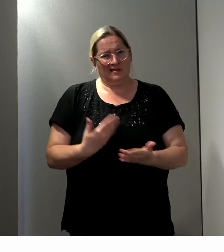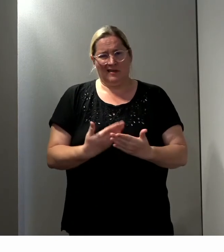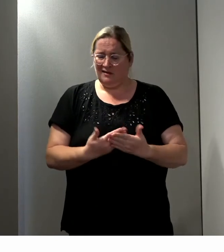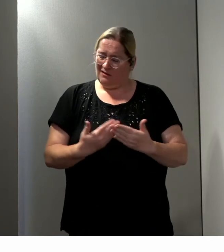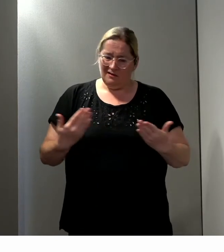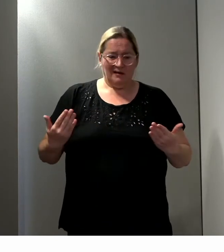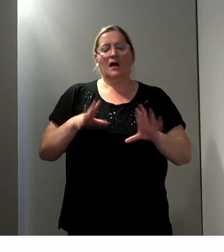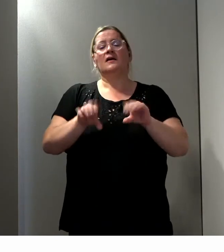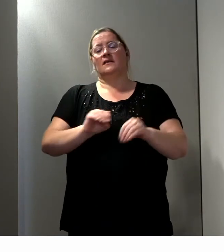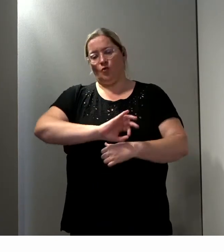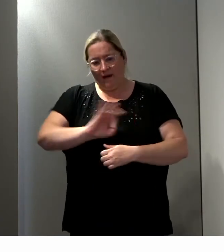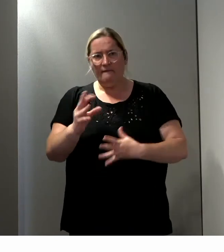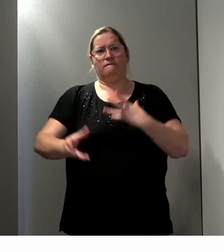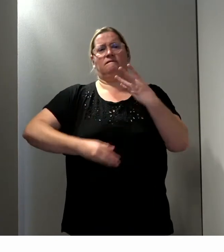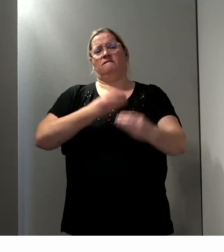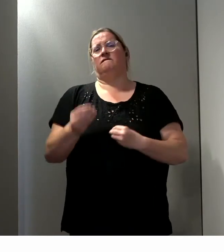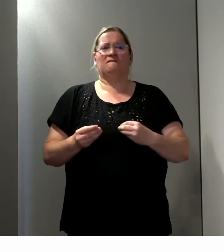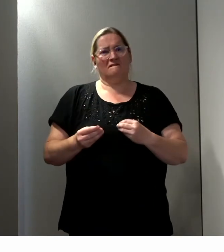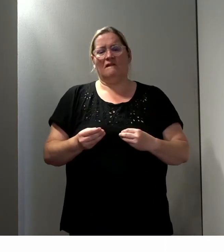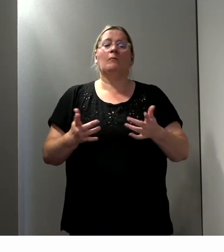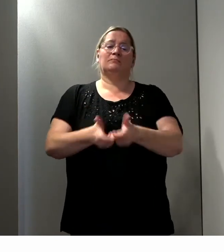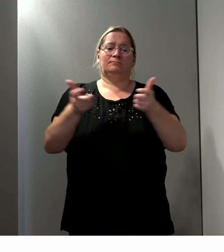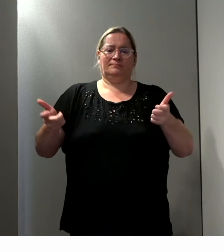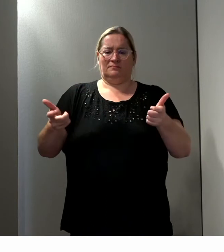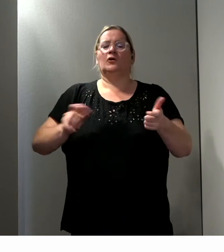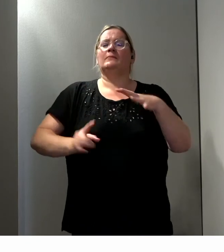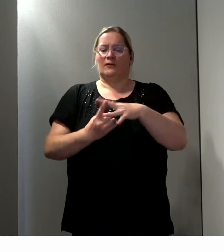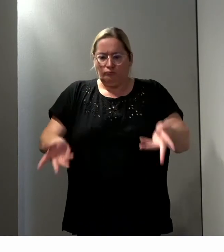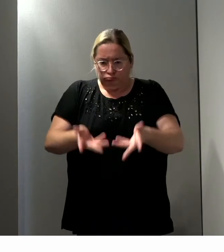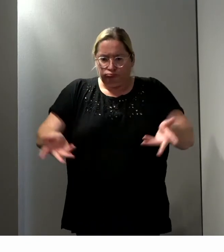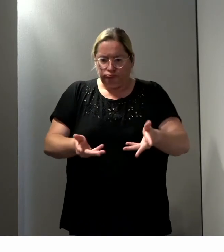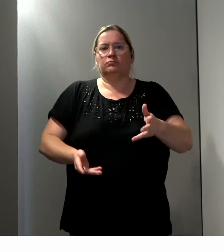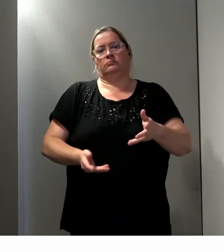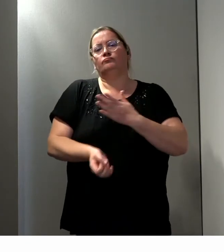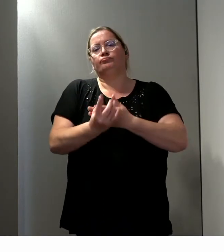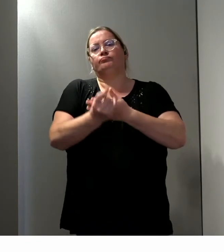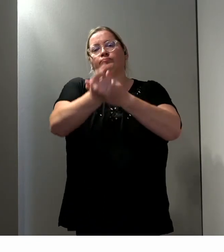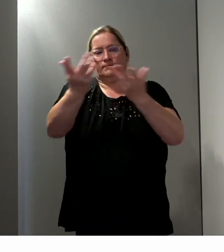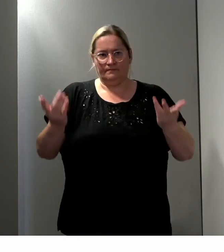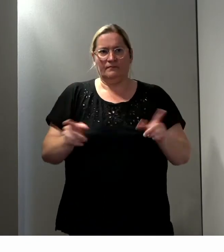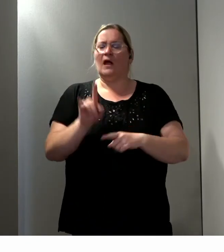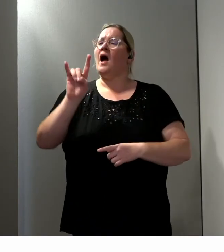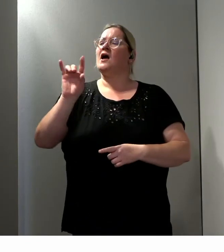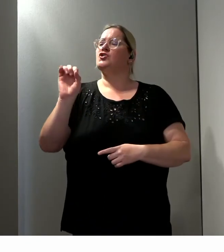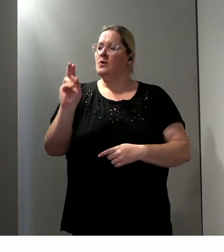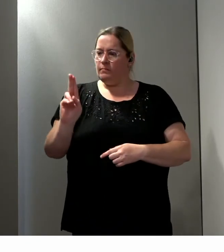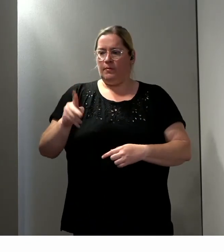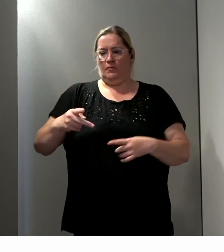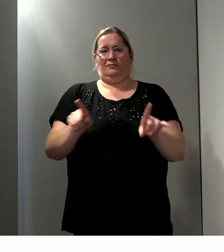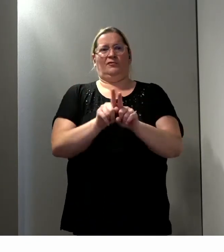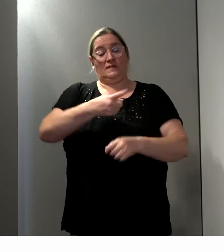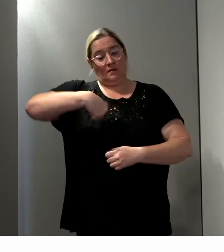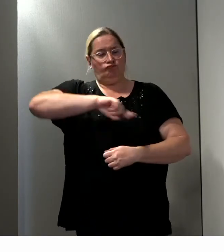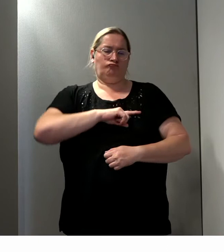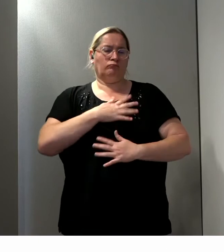thématiques à la station F, dans n'importe quel incubateur de France et de Navarre. Et du point de vue HUP, et je pense que la GFI partage aussi, on se réjouit